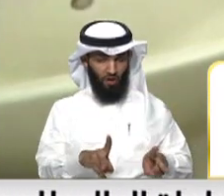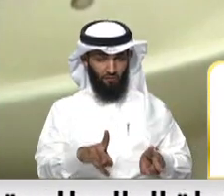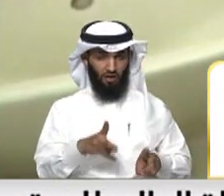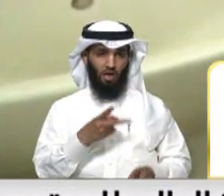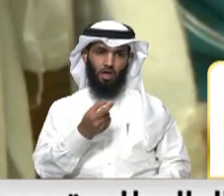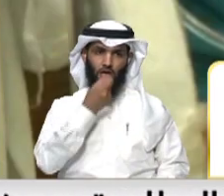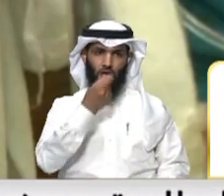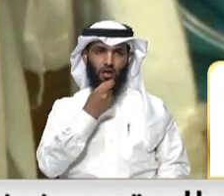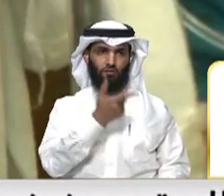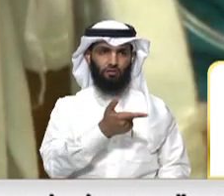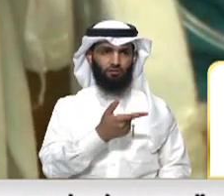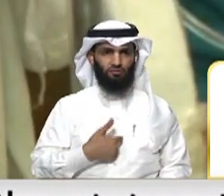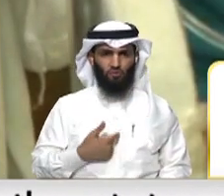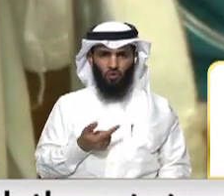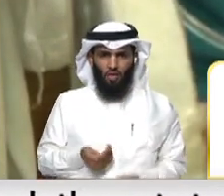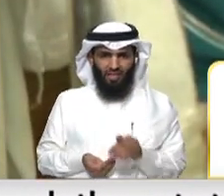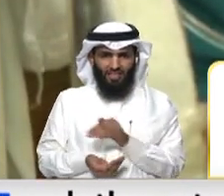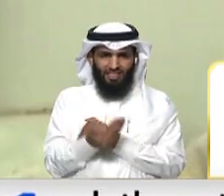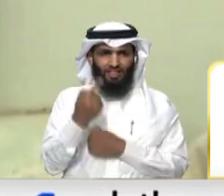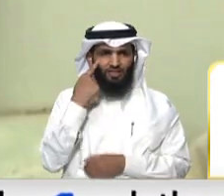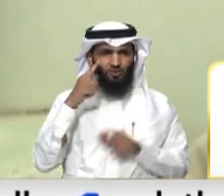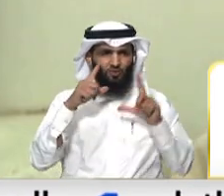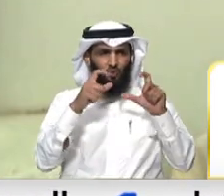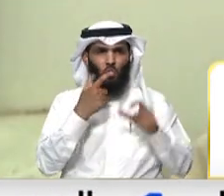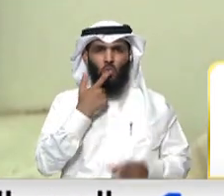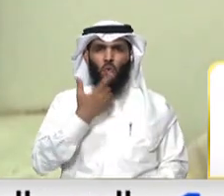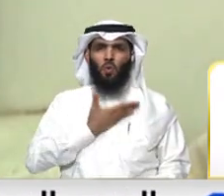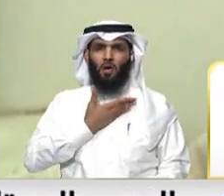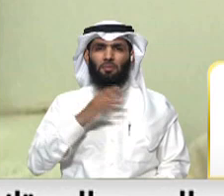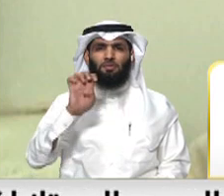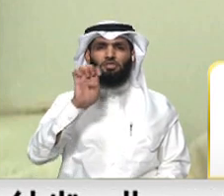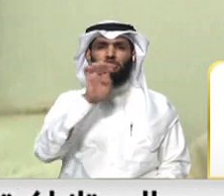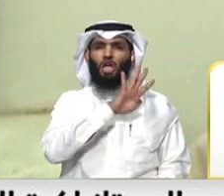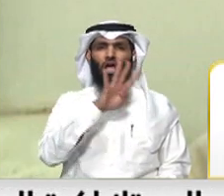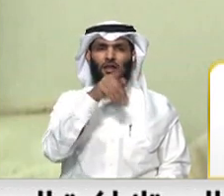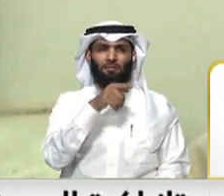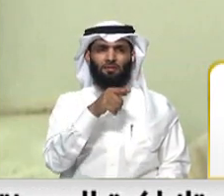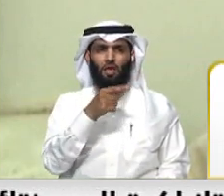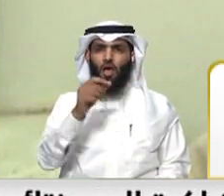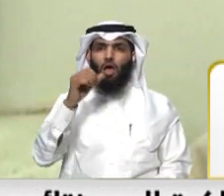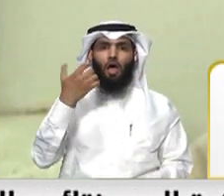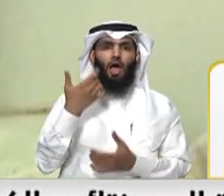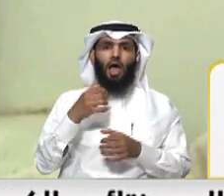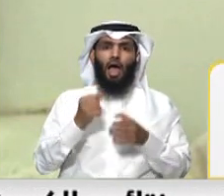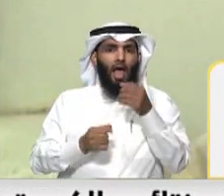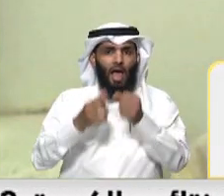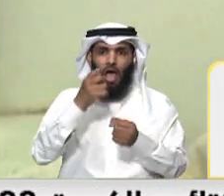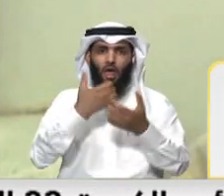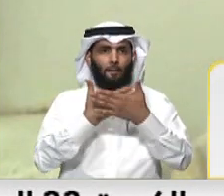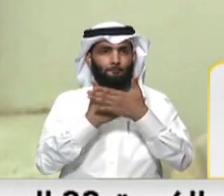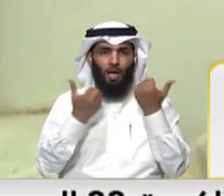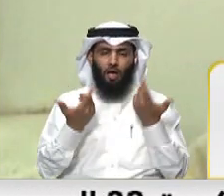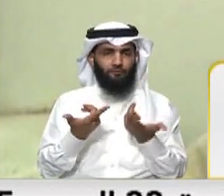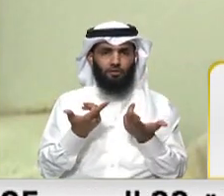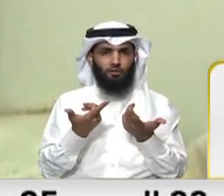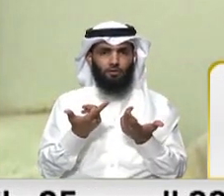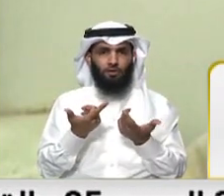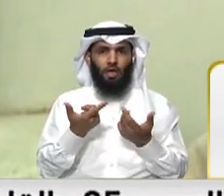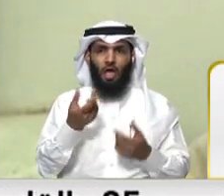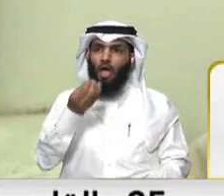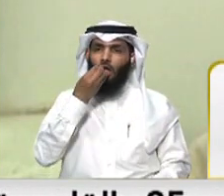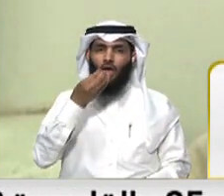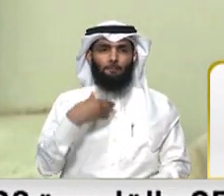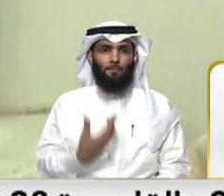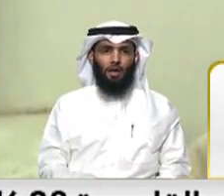ذات الاربعه اشهر قصه حليب نقص عليها في الحليب ونقص عليها في كل التمانيات